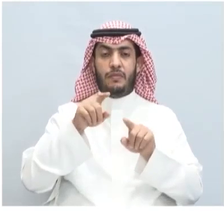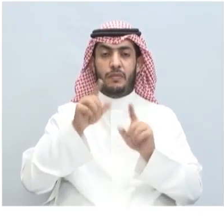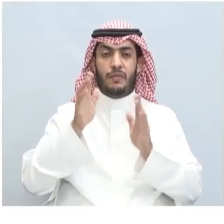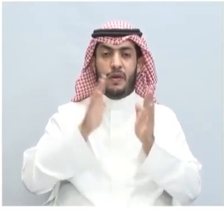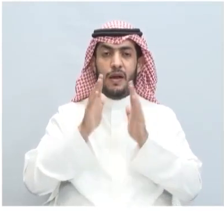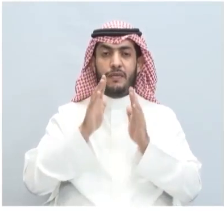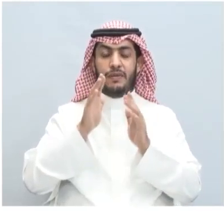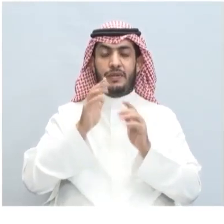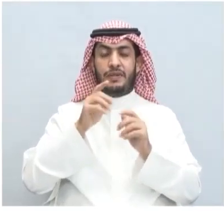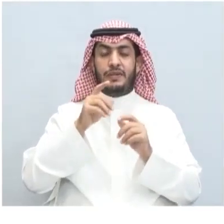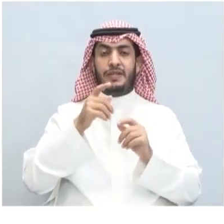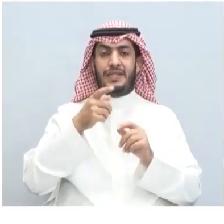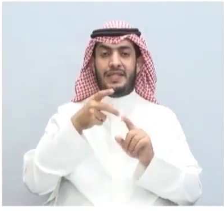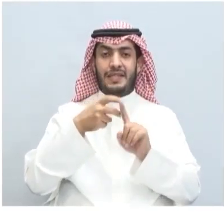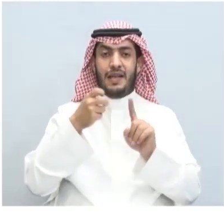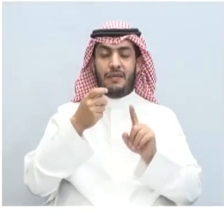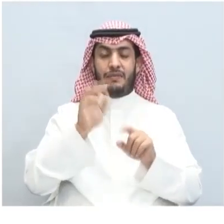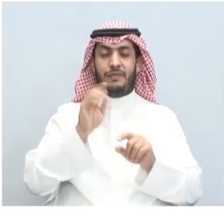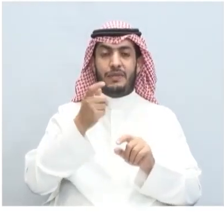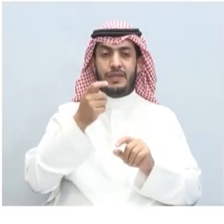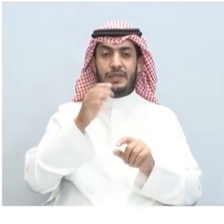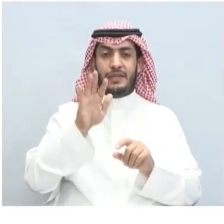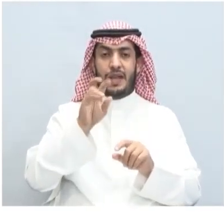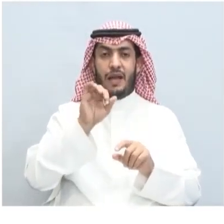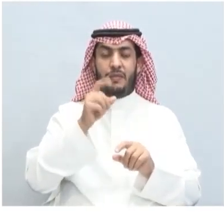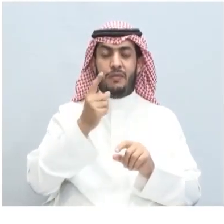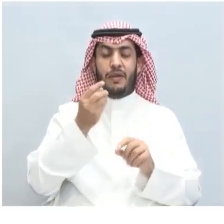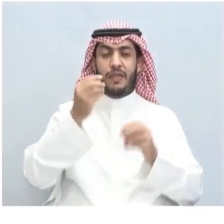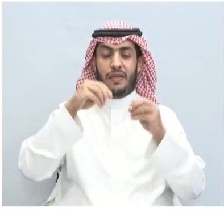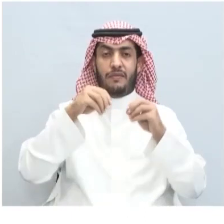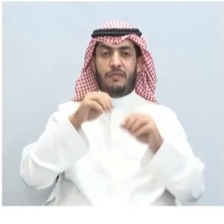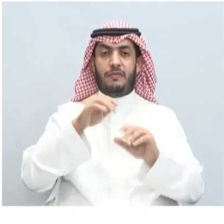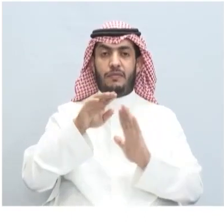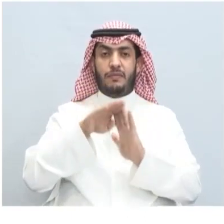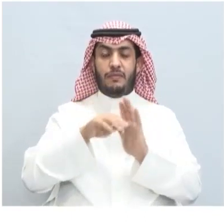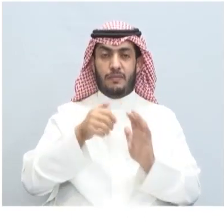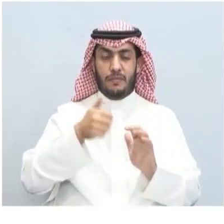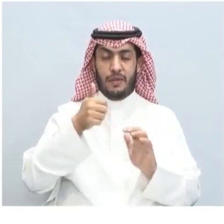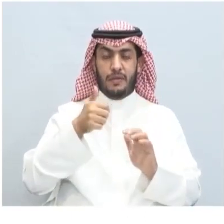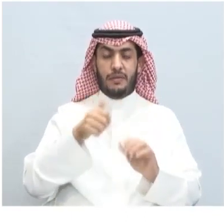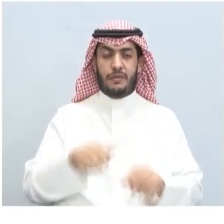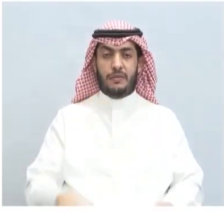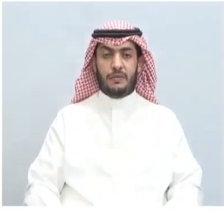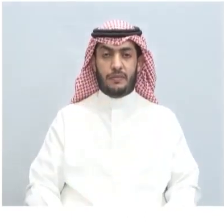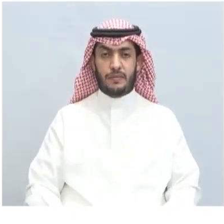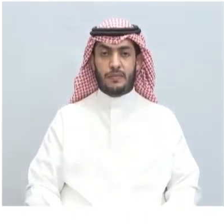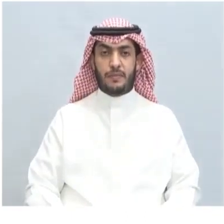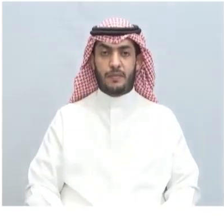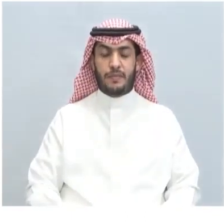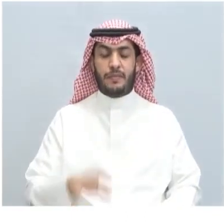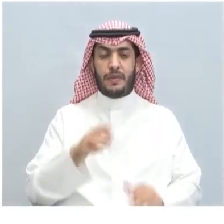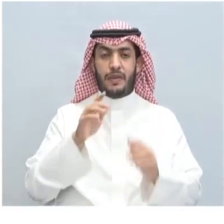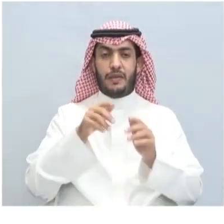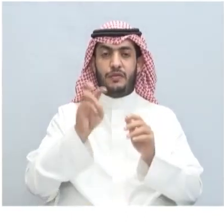ثلاث اسهم سهم والبعض مقابل كل خمسه اسهم سهم اضافي وهكذا قد تكون هذا الامر عائد على حجم